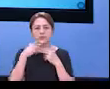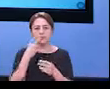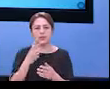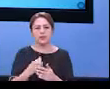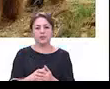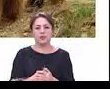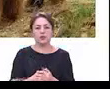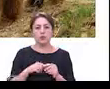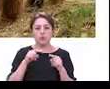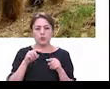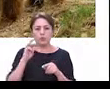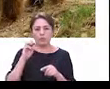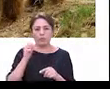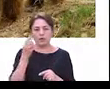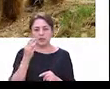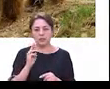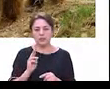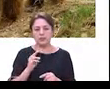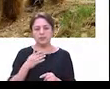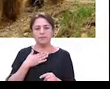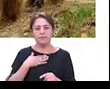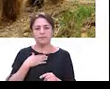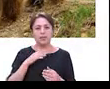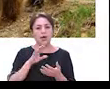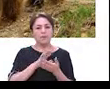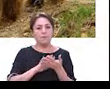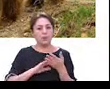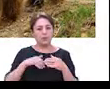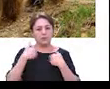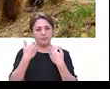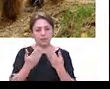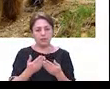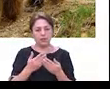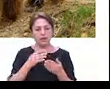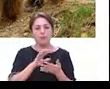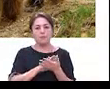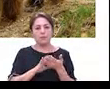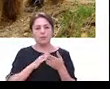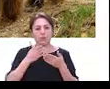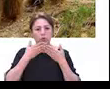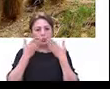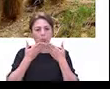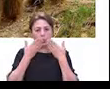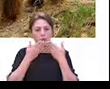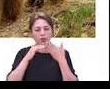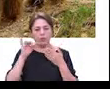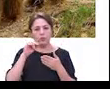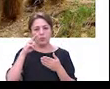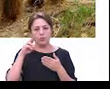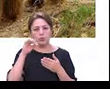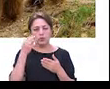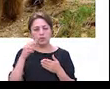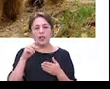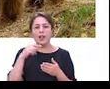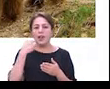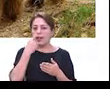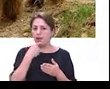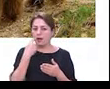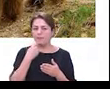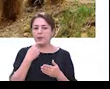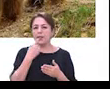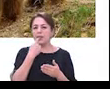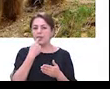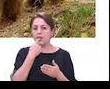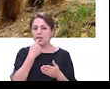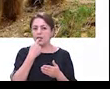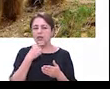e'tiboringizni qarating. Ushbu mashqda bizga matn berilgan. Matnni o'qing. Undoshlarni lab undoshlari,